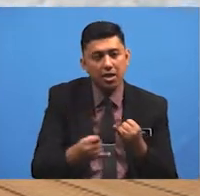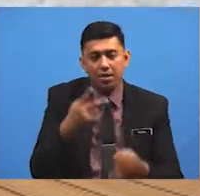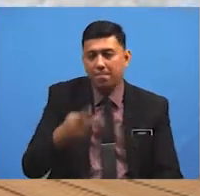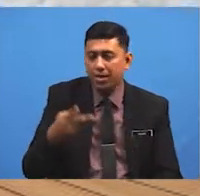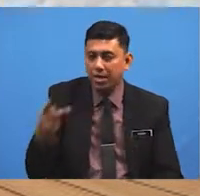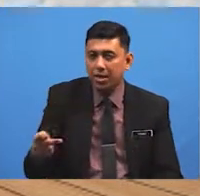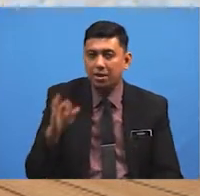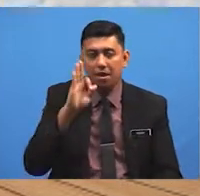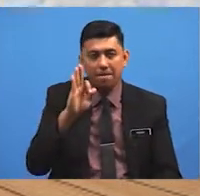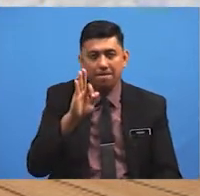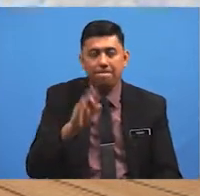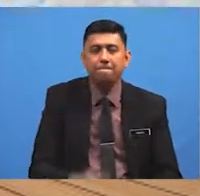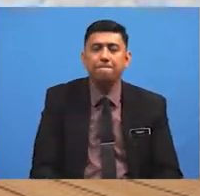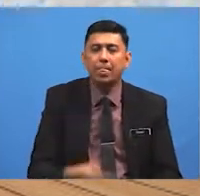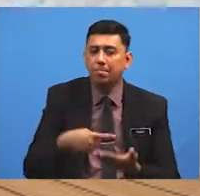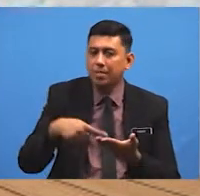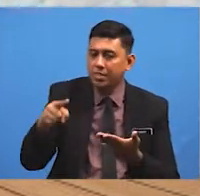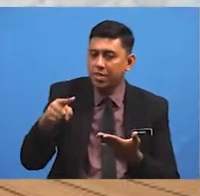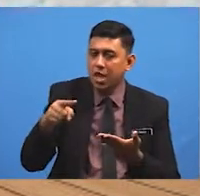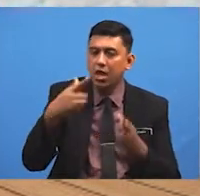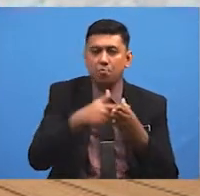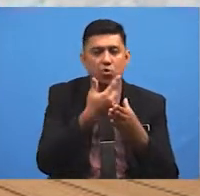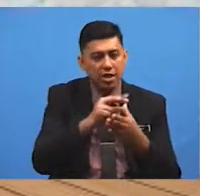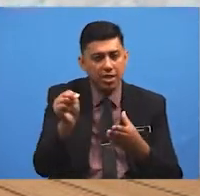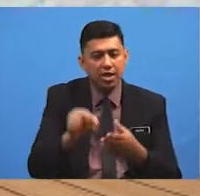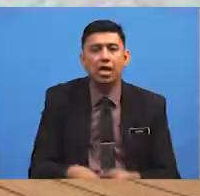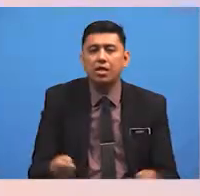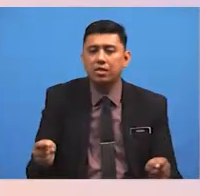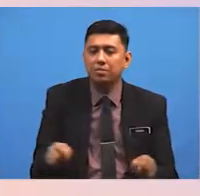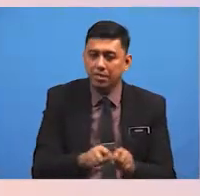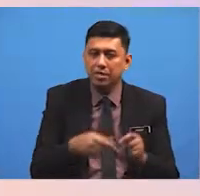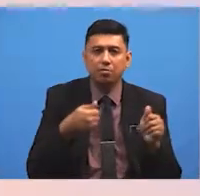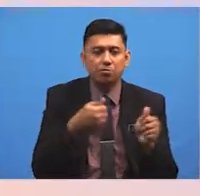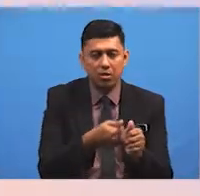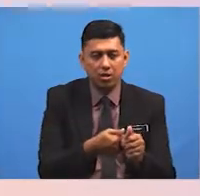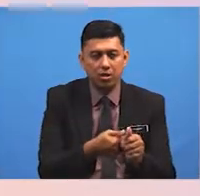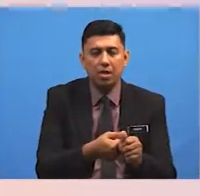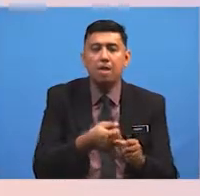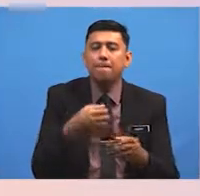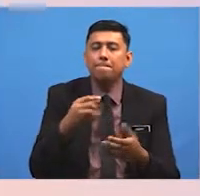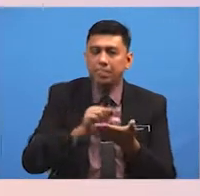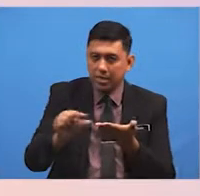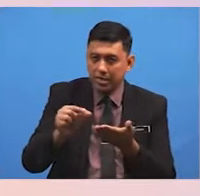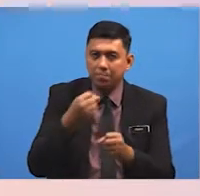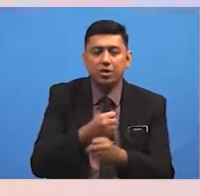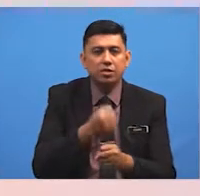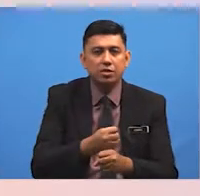karena F perbelanjaan bulanan dianggarkan seperti berikut gaji pekerjaan